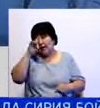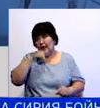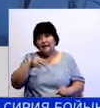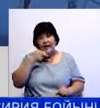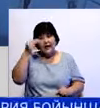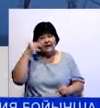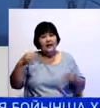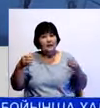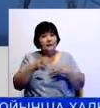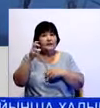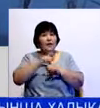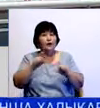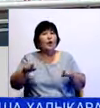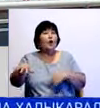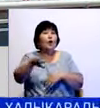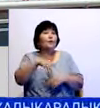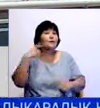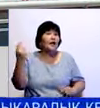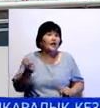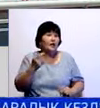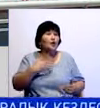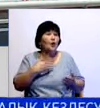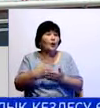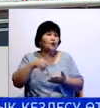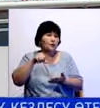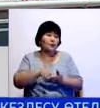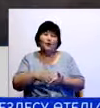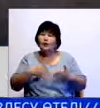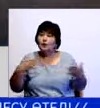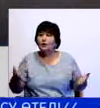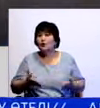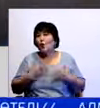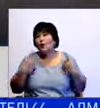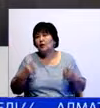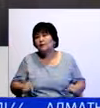Қазақстан-Қытай бірлескен кәсіпорнының өңірді экономикасына қосып отырған үлесі зор.